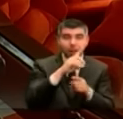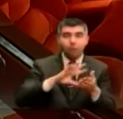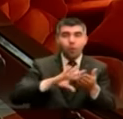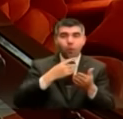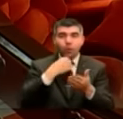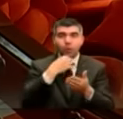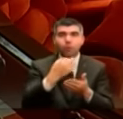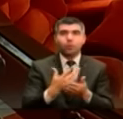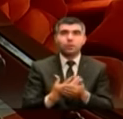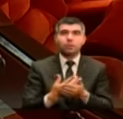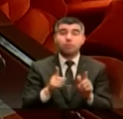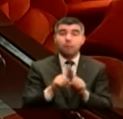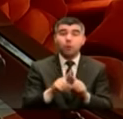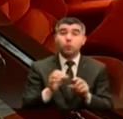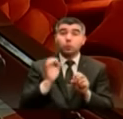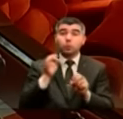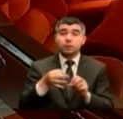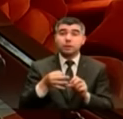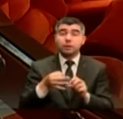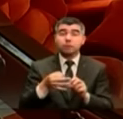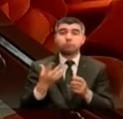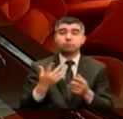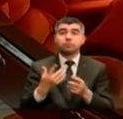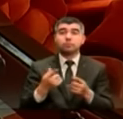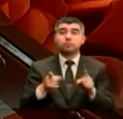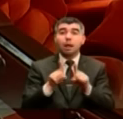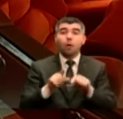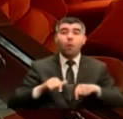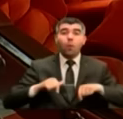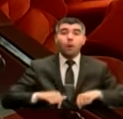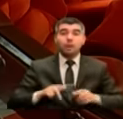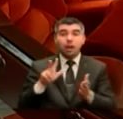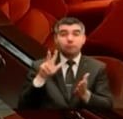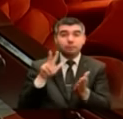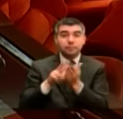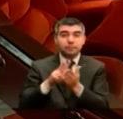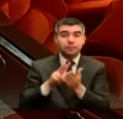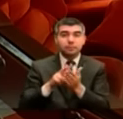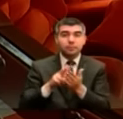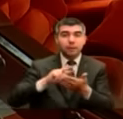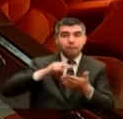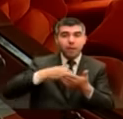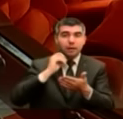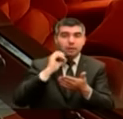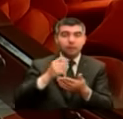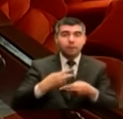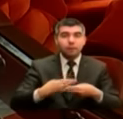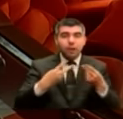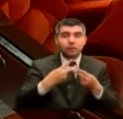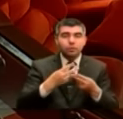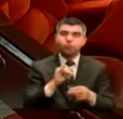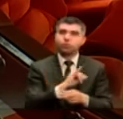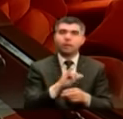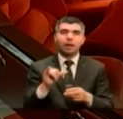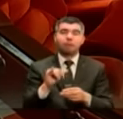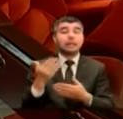الصخري. وأؤكد لكم عكس ما جاء في سؤالكم أن الوزارة لم ترخص لهذا النوع من الاستغلال الصخري الذي انطلق في الولايات المتحدة الأمريكية منذ بضع